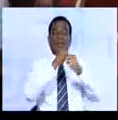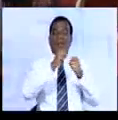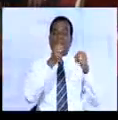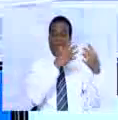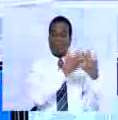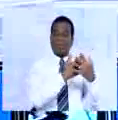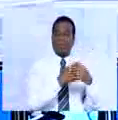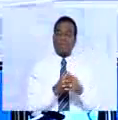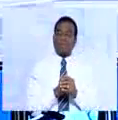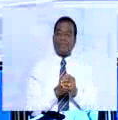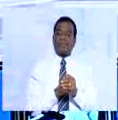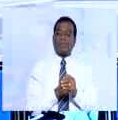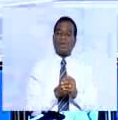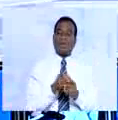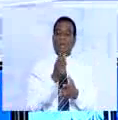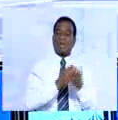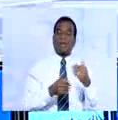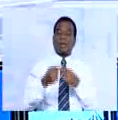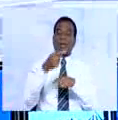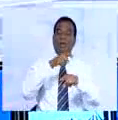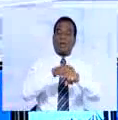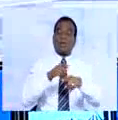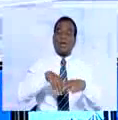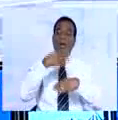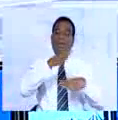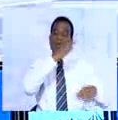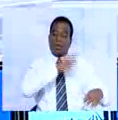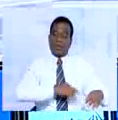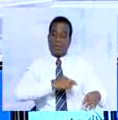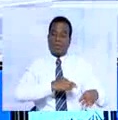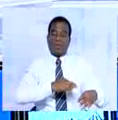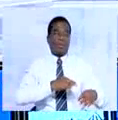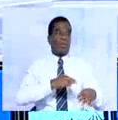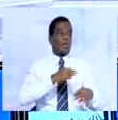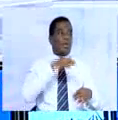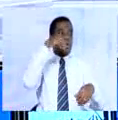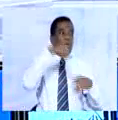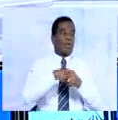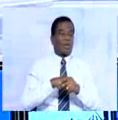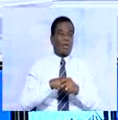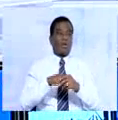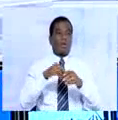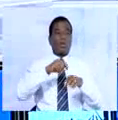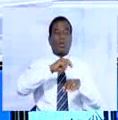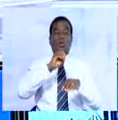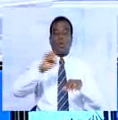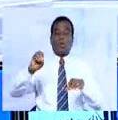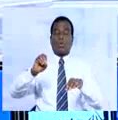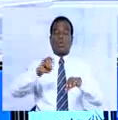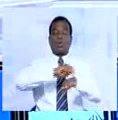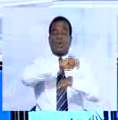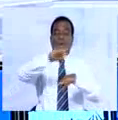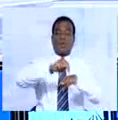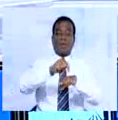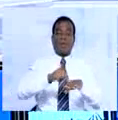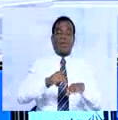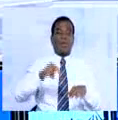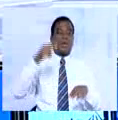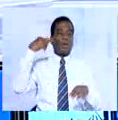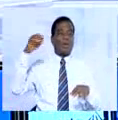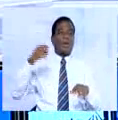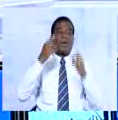volontaire. Et quelques heures après la décoration à titre posthume dans l'ordre national ivoirien de Jean-Hélène, RFI